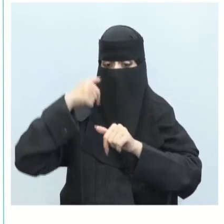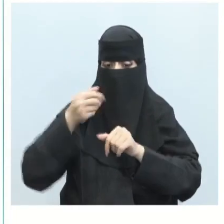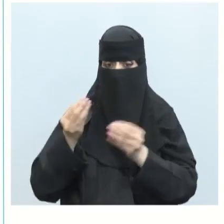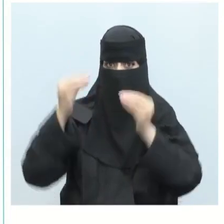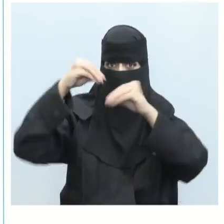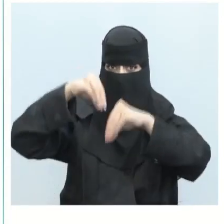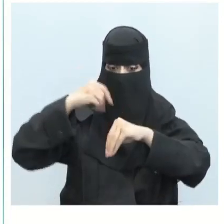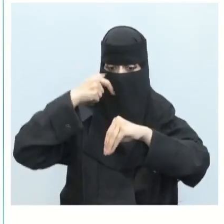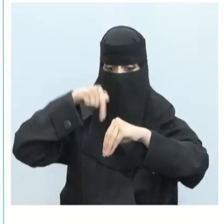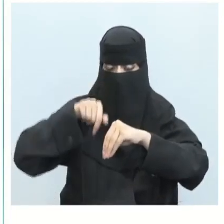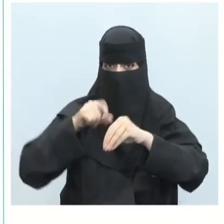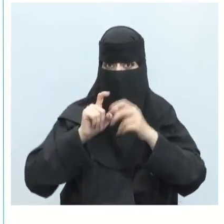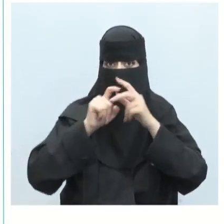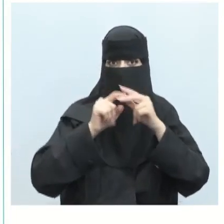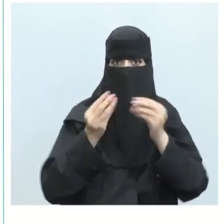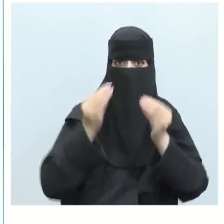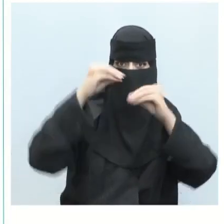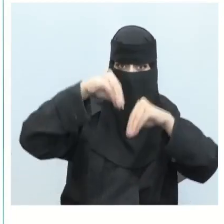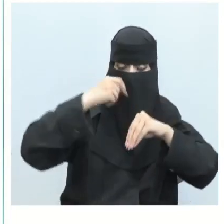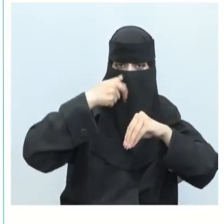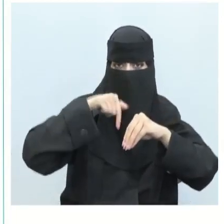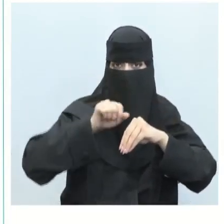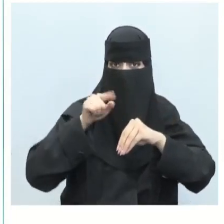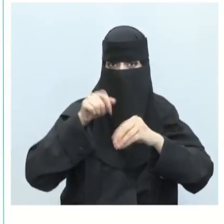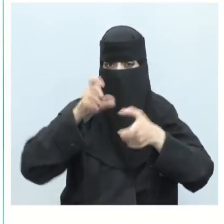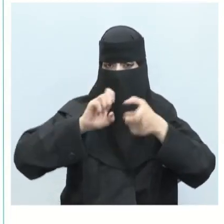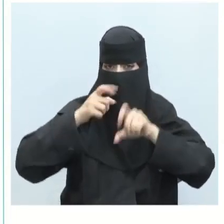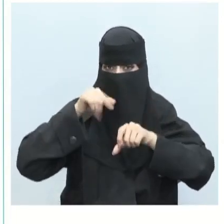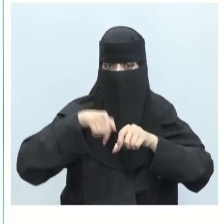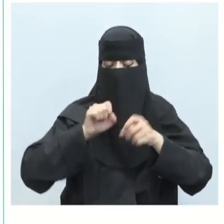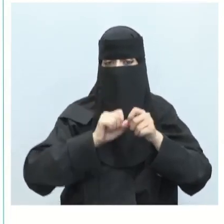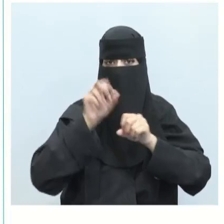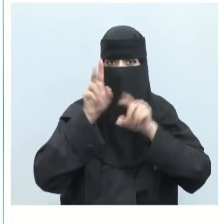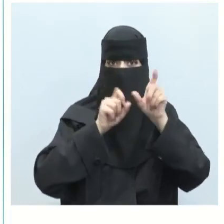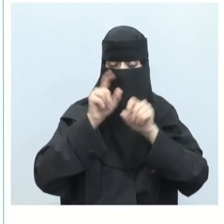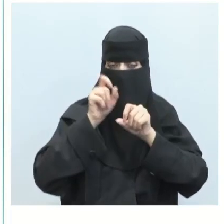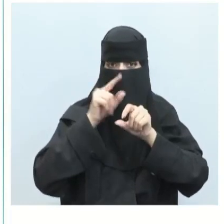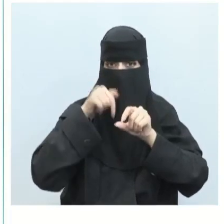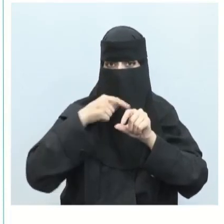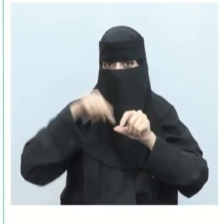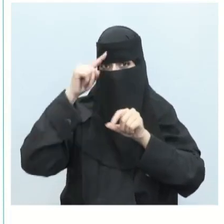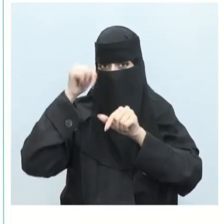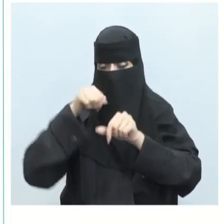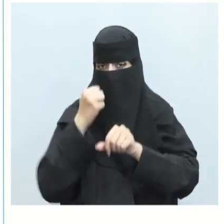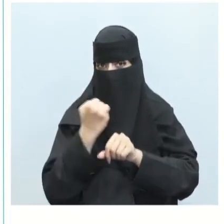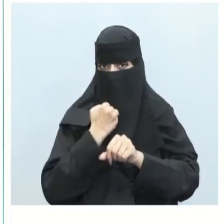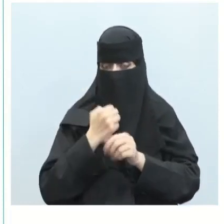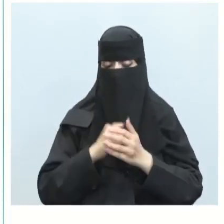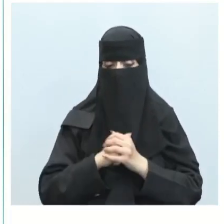اد في بي ان كونكشن اضافه او تكوين شبكه الشبكه الافتراضيه